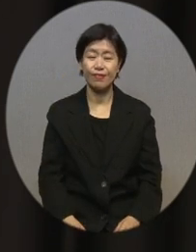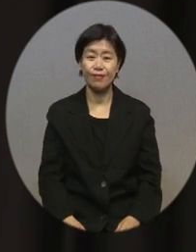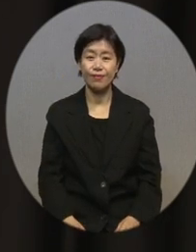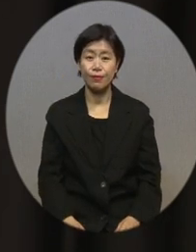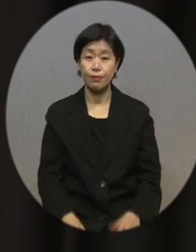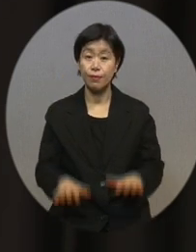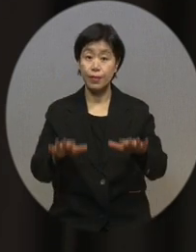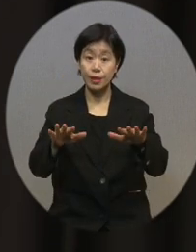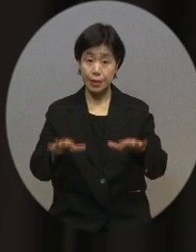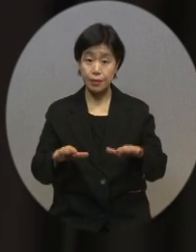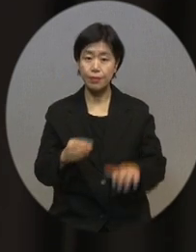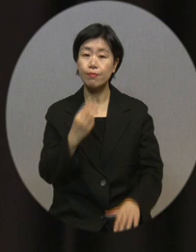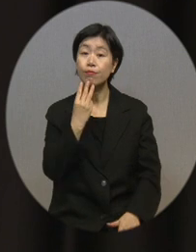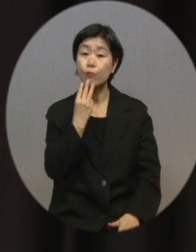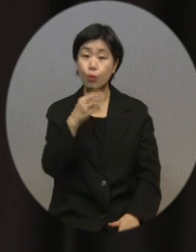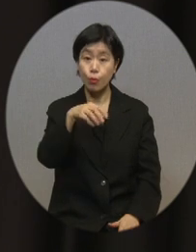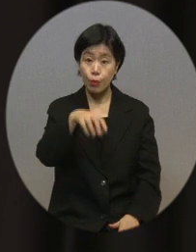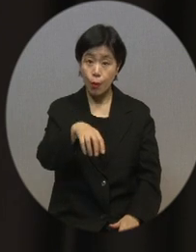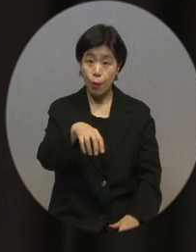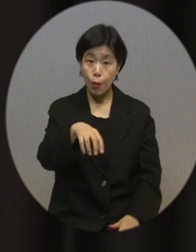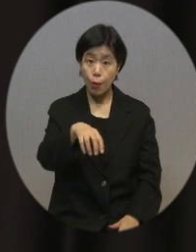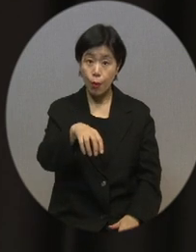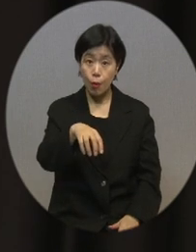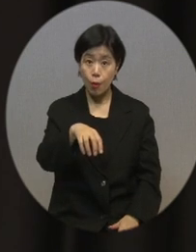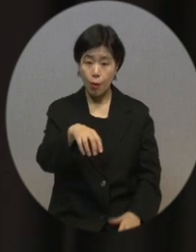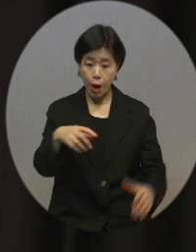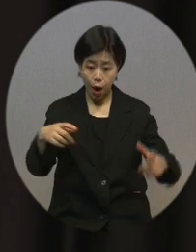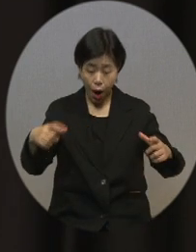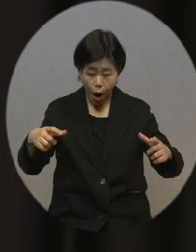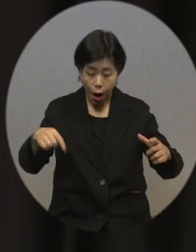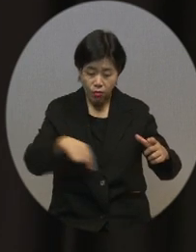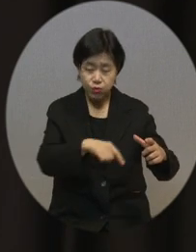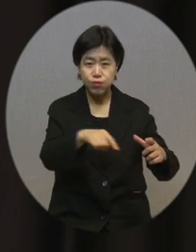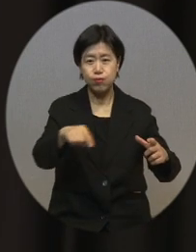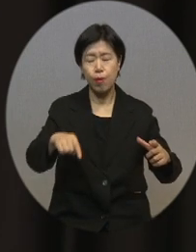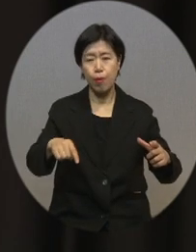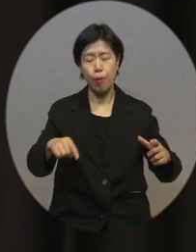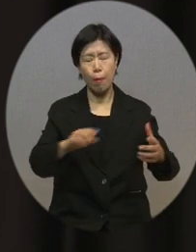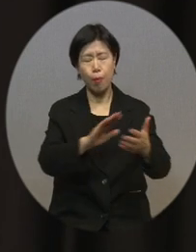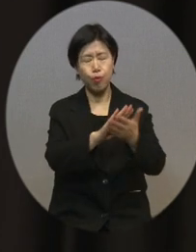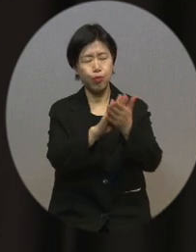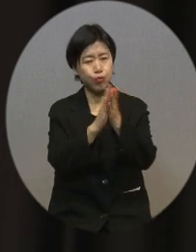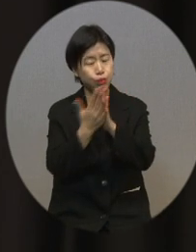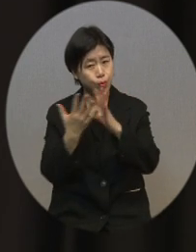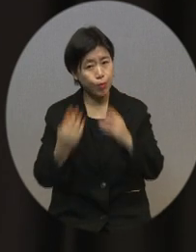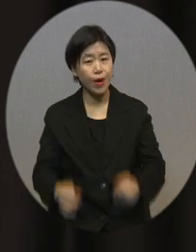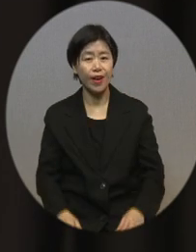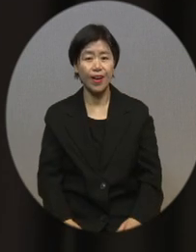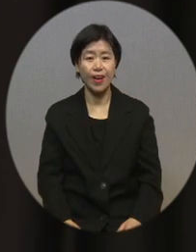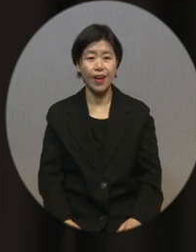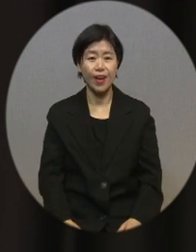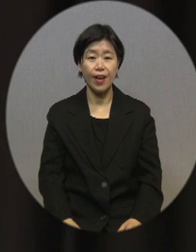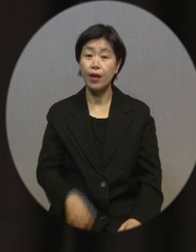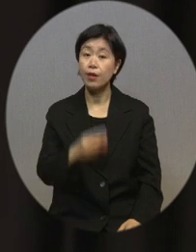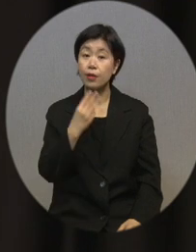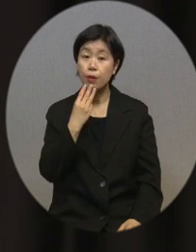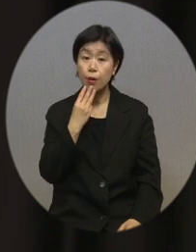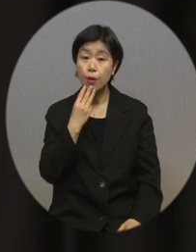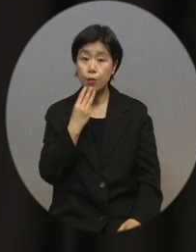지금 수도 서울 너무너무 변화가 많습니다. 서울은 이제 5대